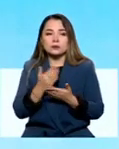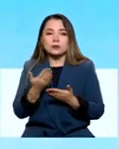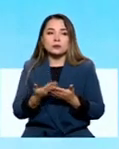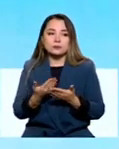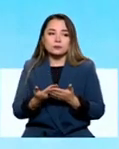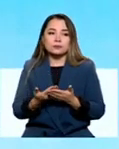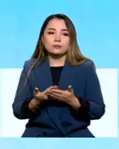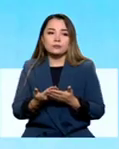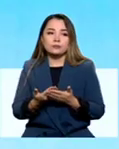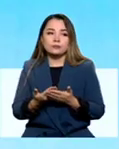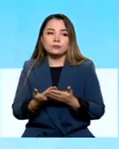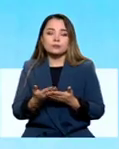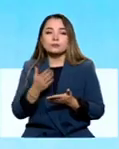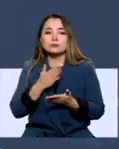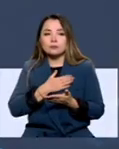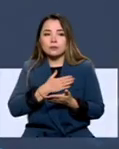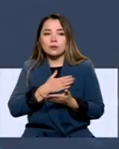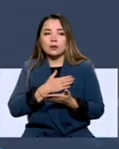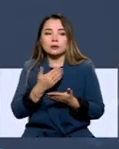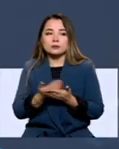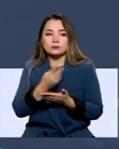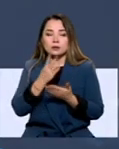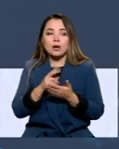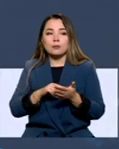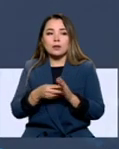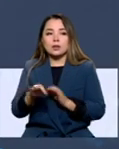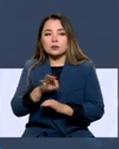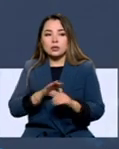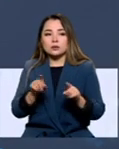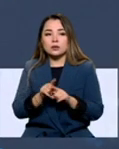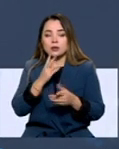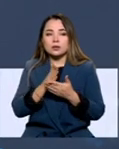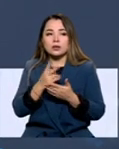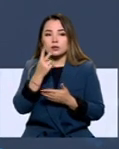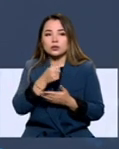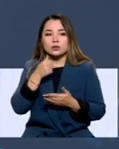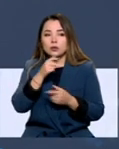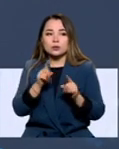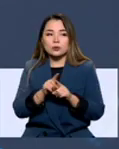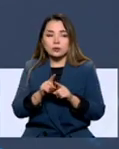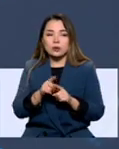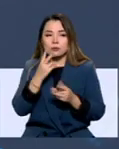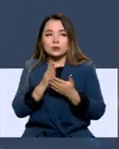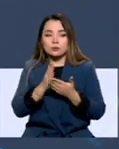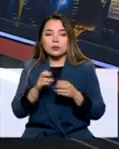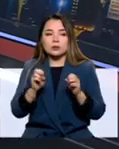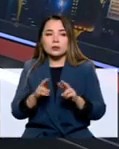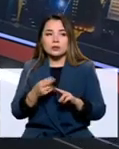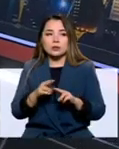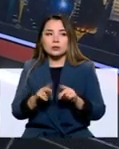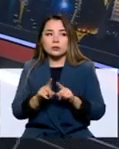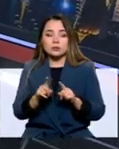мына биз жаңыдан бир чоң бир проект жасатабыз. 2 жыл болот, аны болуш керек.